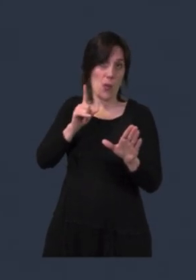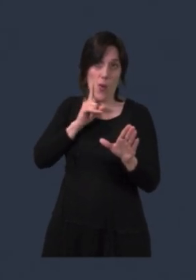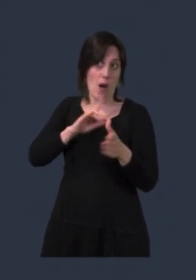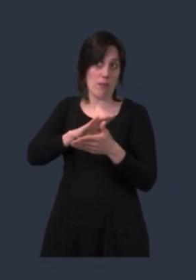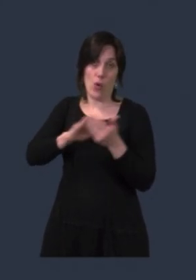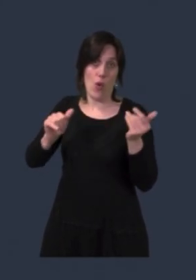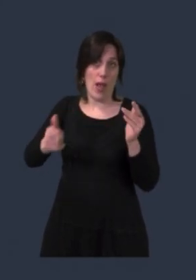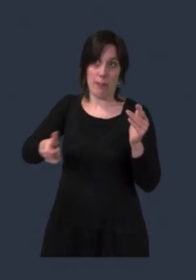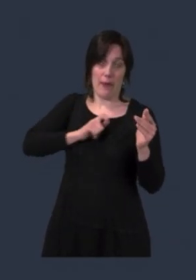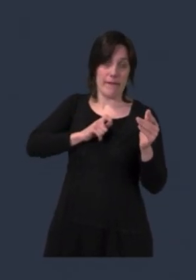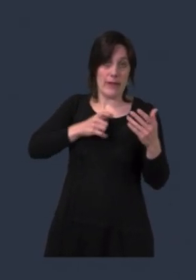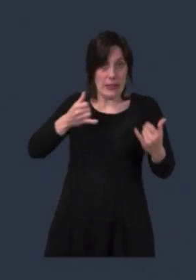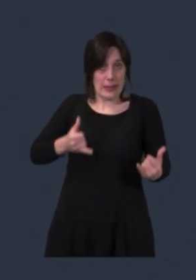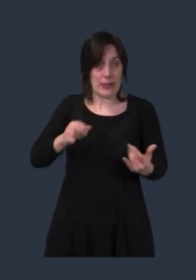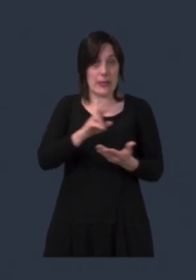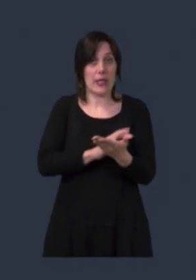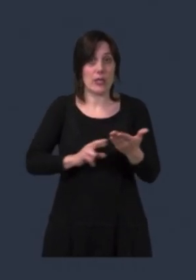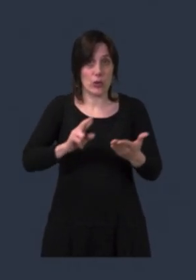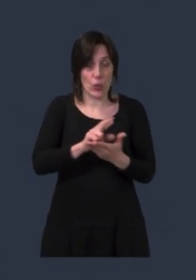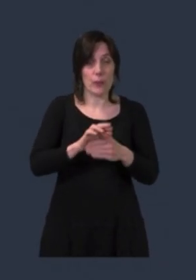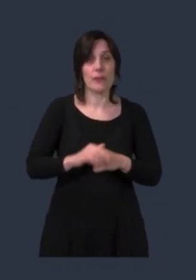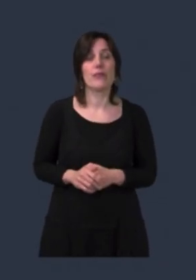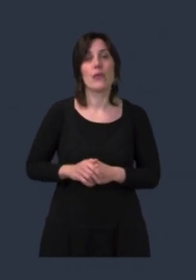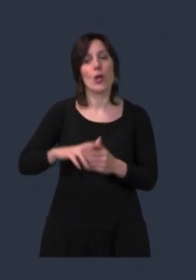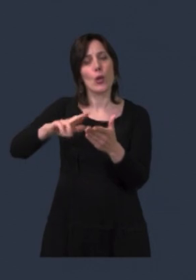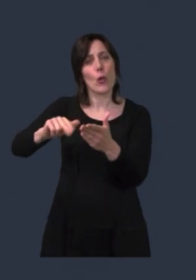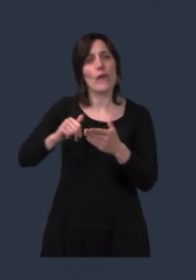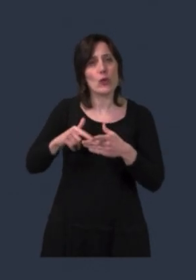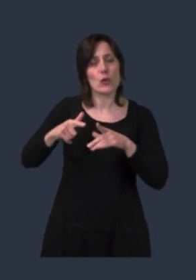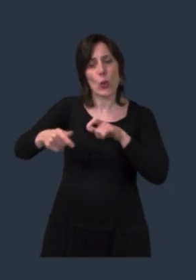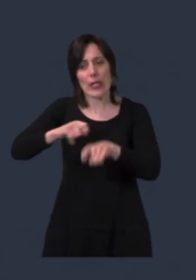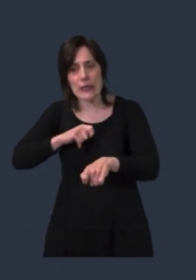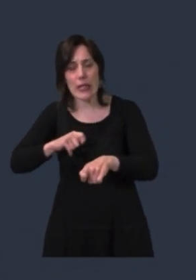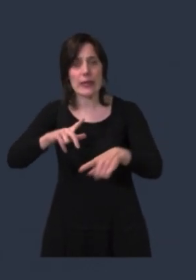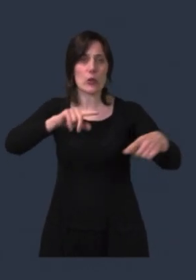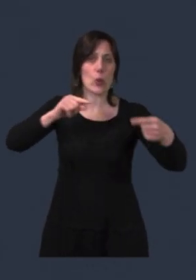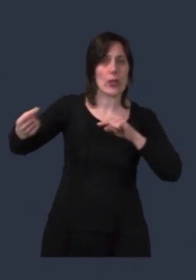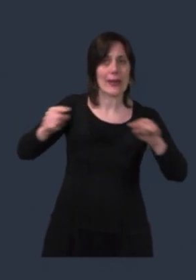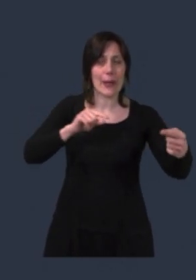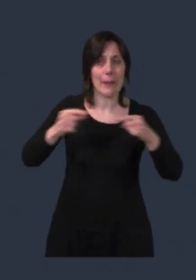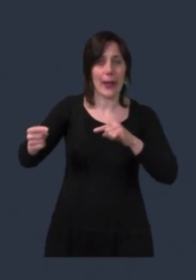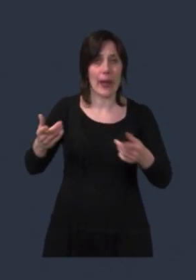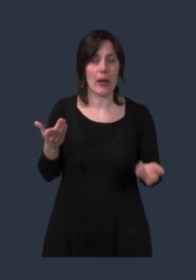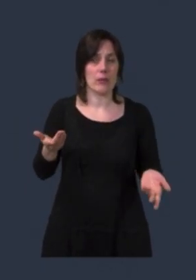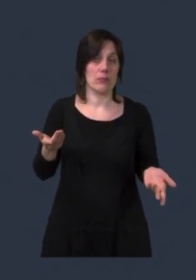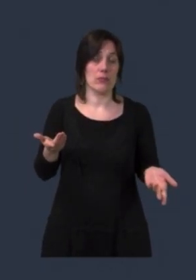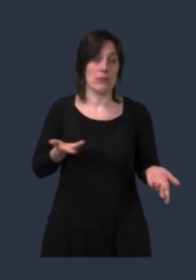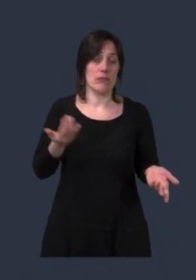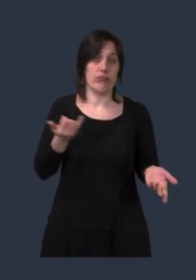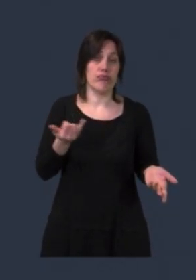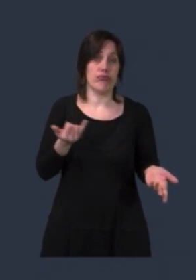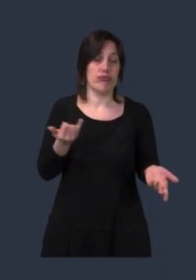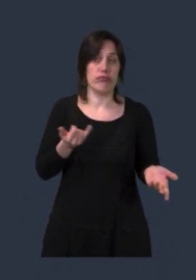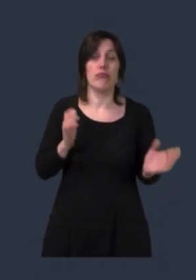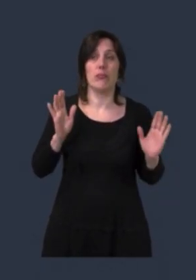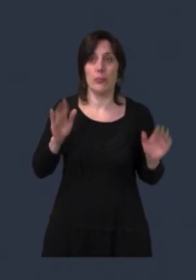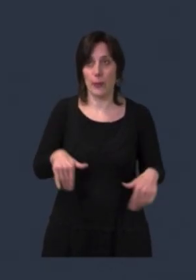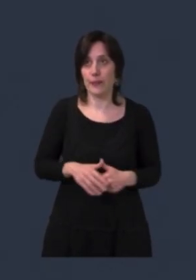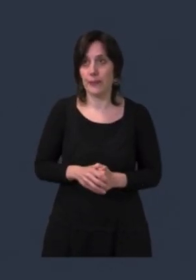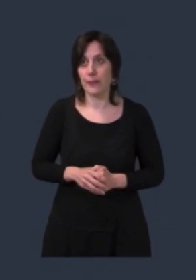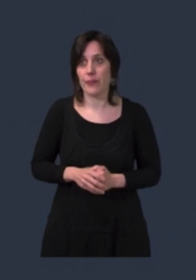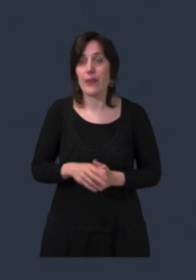sur cette résiliation de convention me semble sans beaucoup de portée. Dans ce contexte, l'attitude